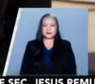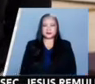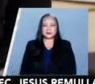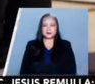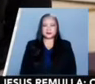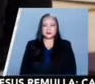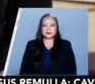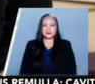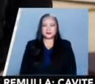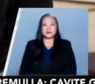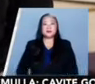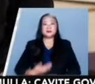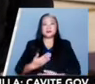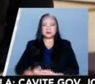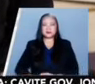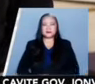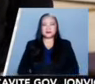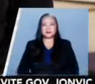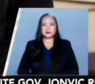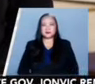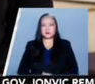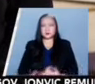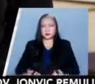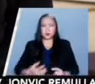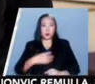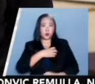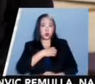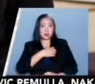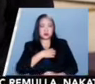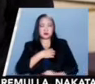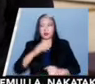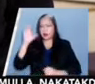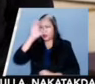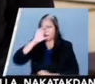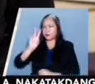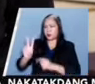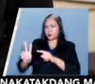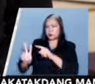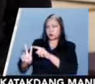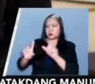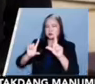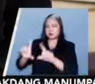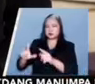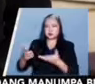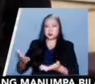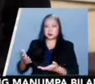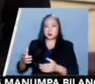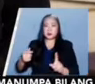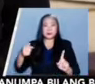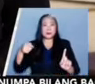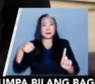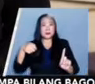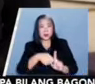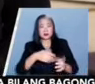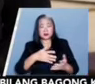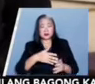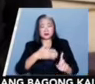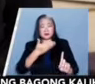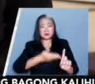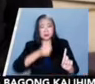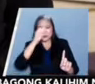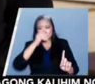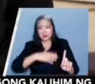Mga kapuso, pinaghahanap po ng pulisya ang dalawang suspect sa pagpatay sa isang lalaki sa kanyang bahay sa Rodriguez Rizal. At base po sa inisyal